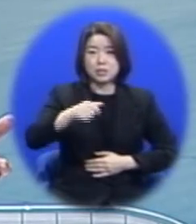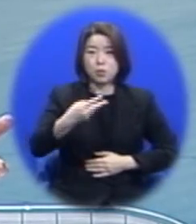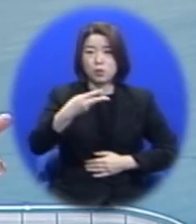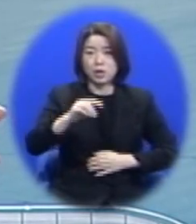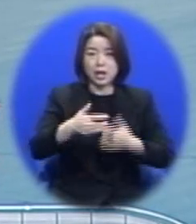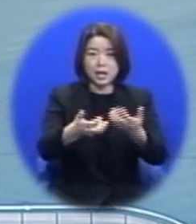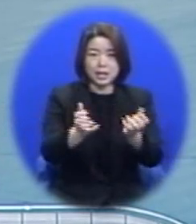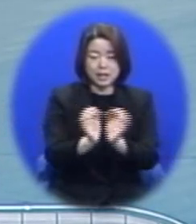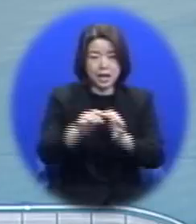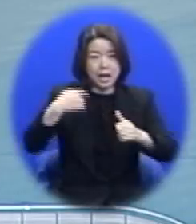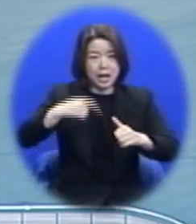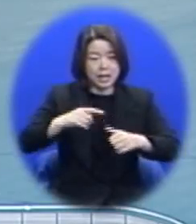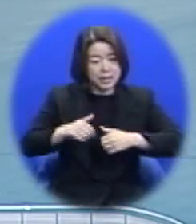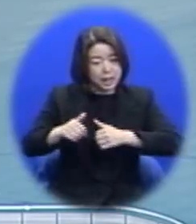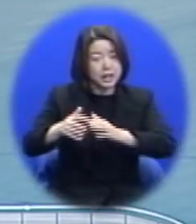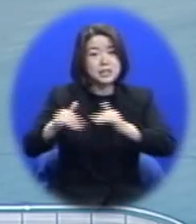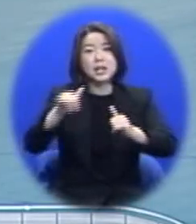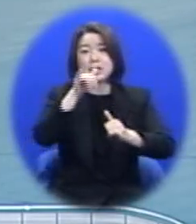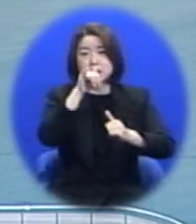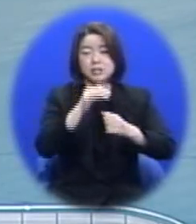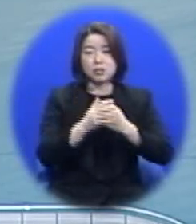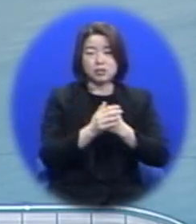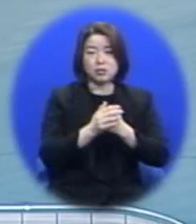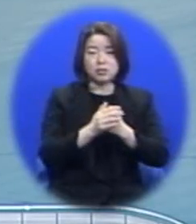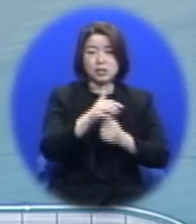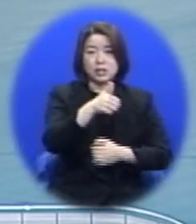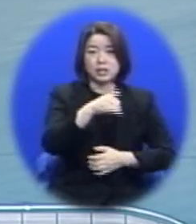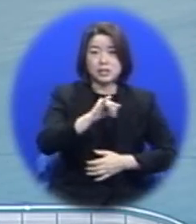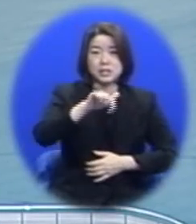있다. 이 니골라당